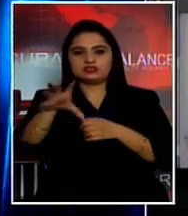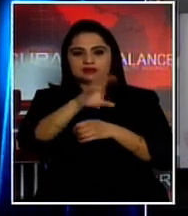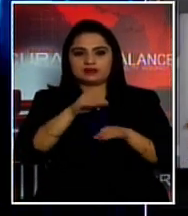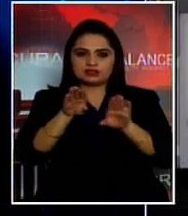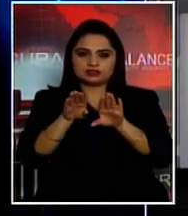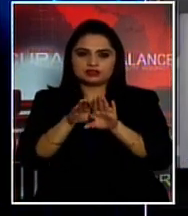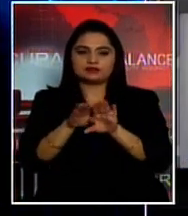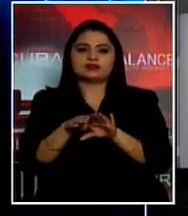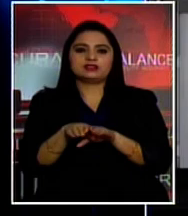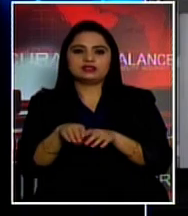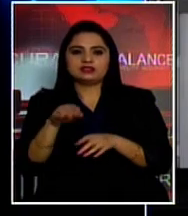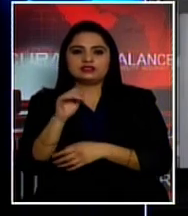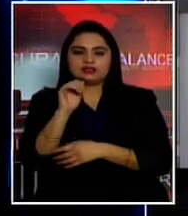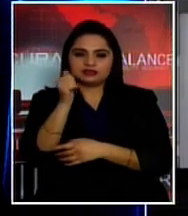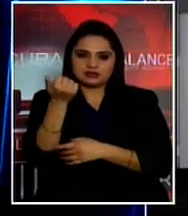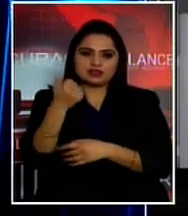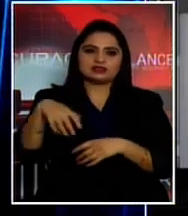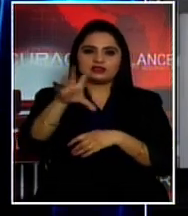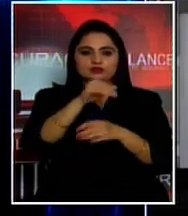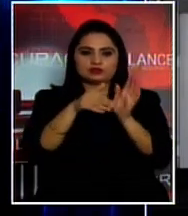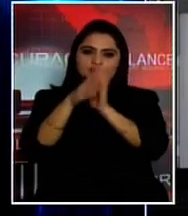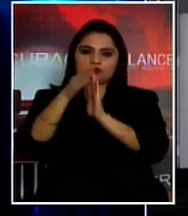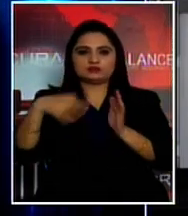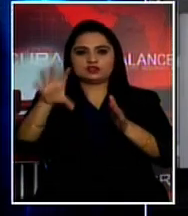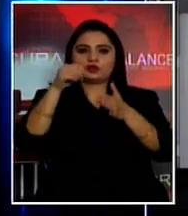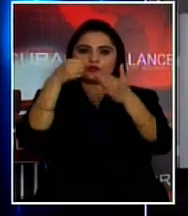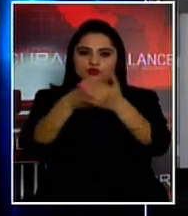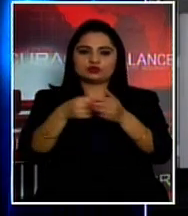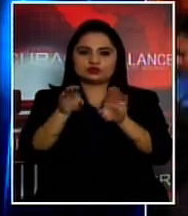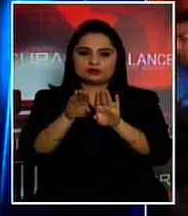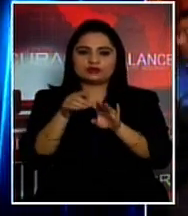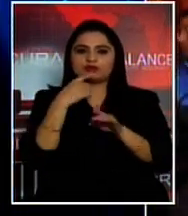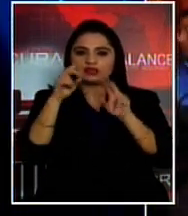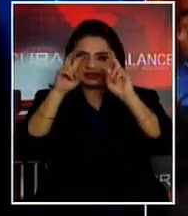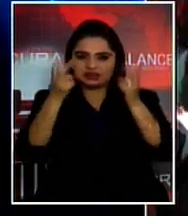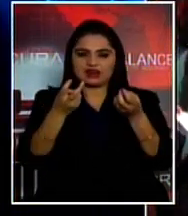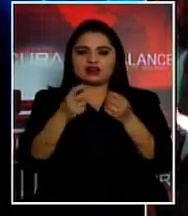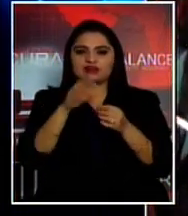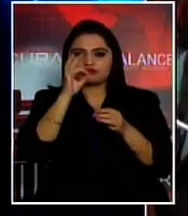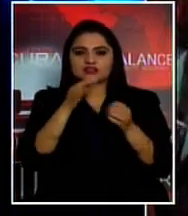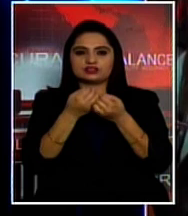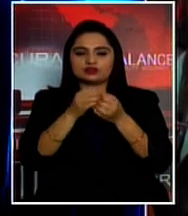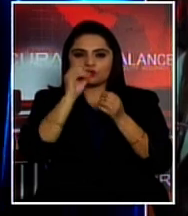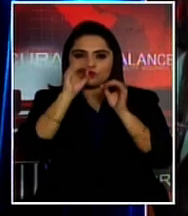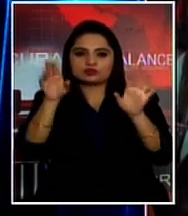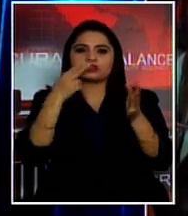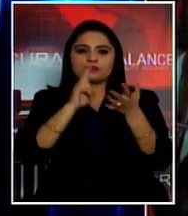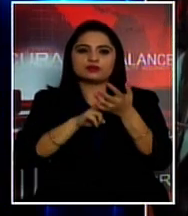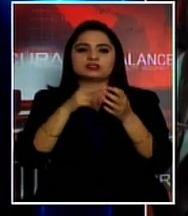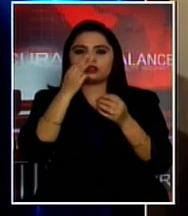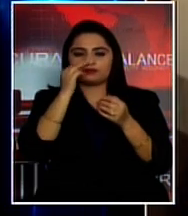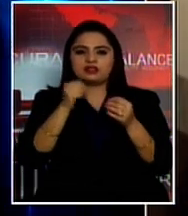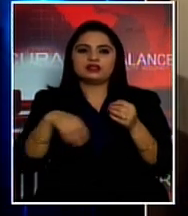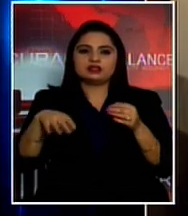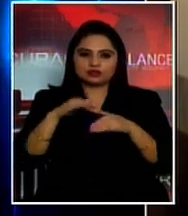समान, राज्य सत्ताका सबै तहमा सबैको पहुँच समान भन्ने मूल नारा तय गरिएको घोषणा पत्रमा